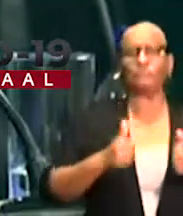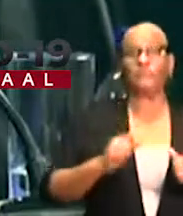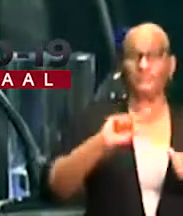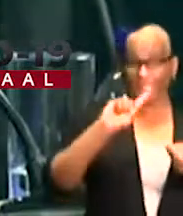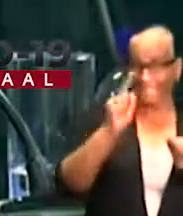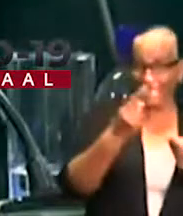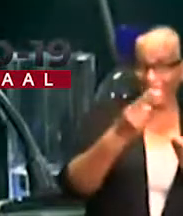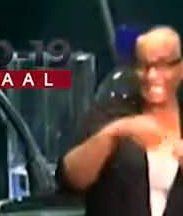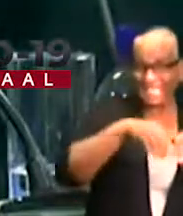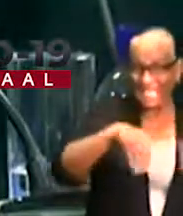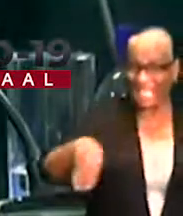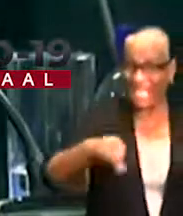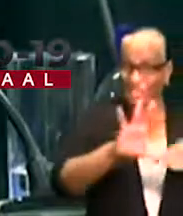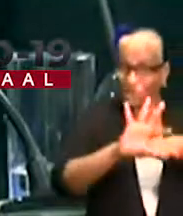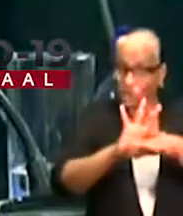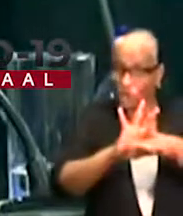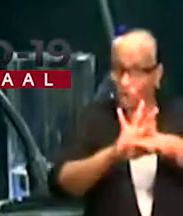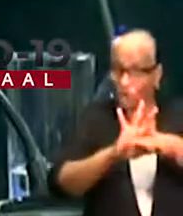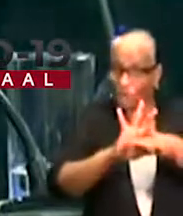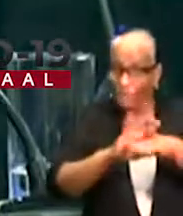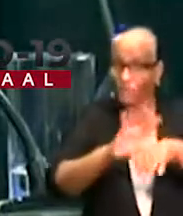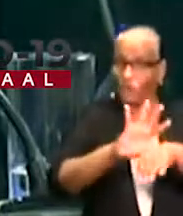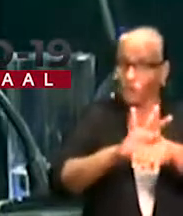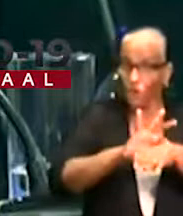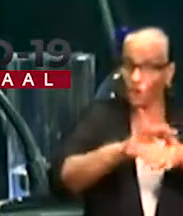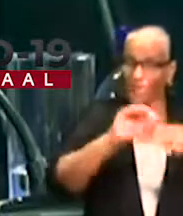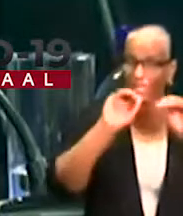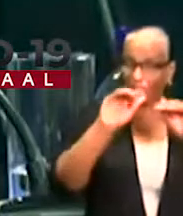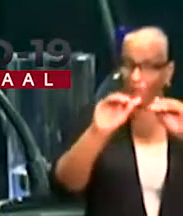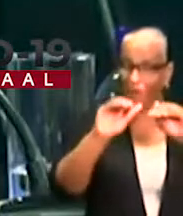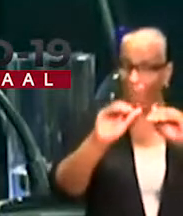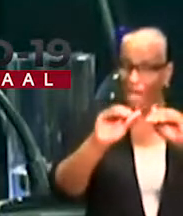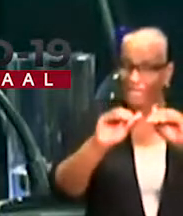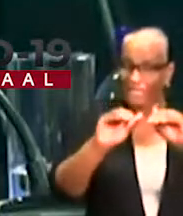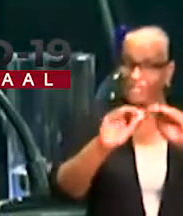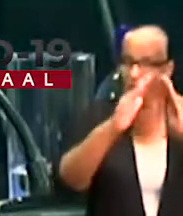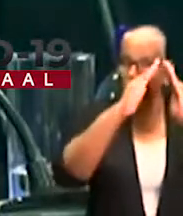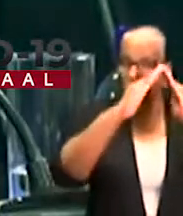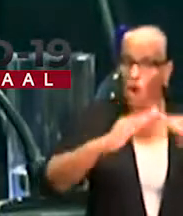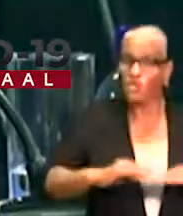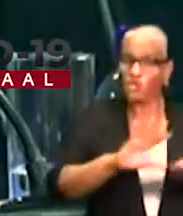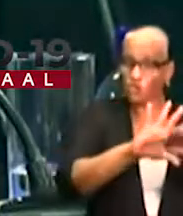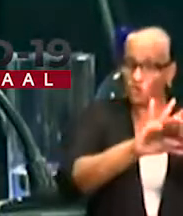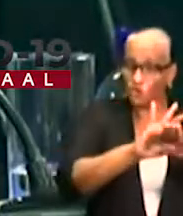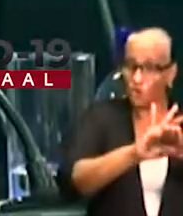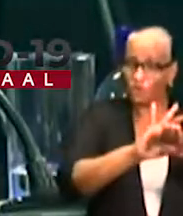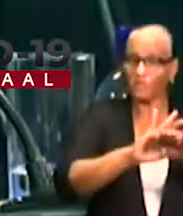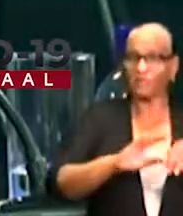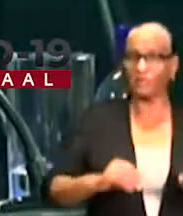lijn, informatie vanuit de eerste lijn, zien we dat bij de monitoring